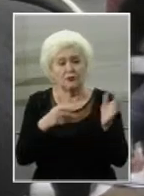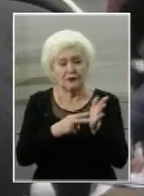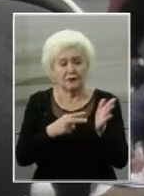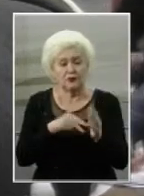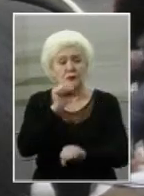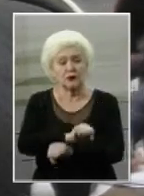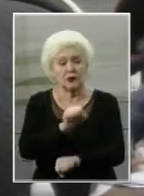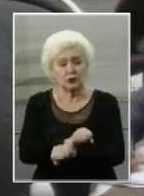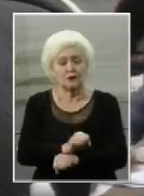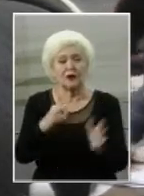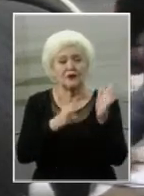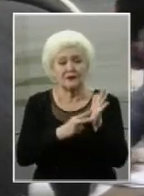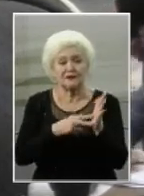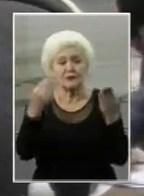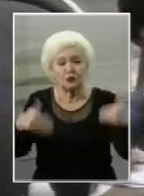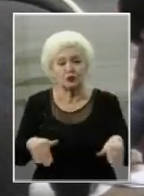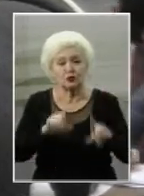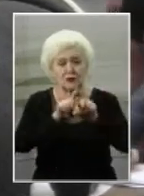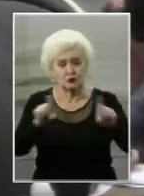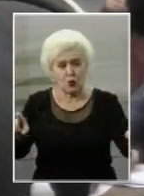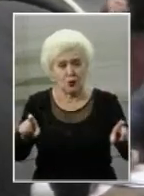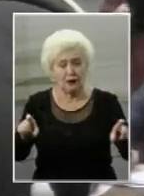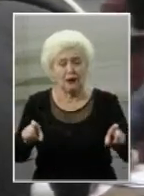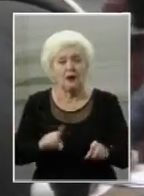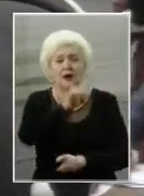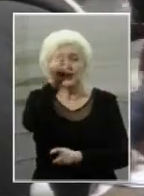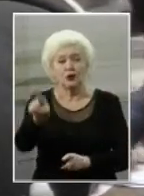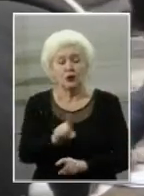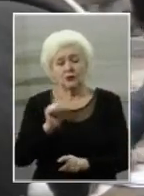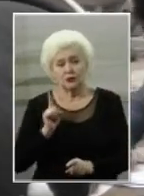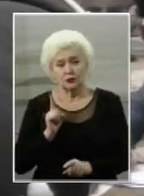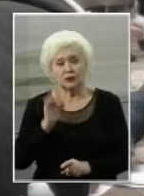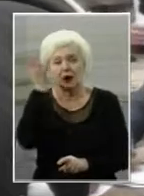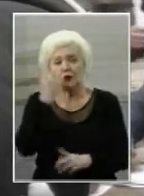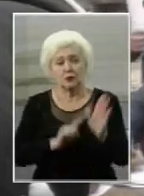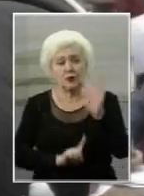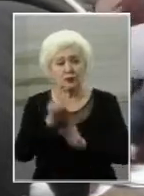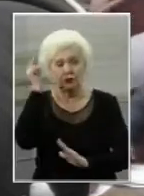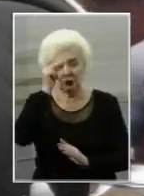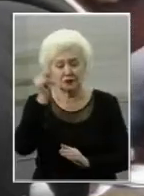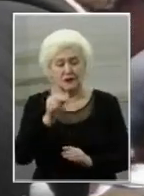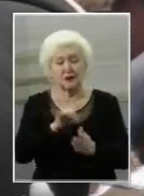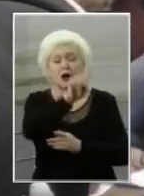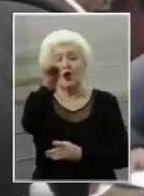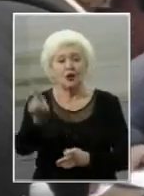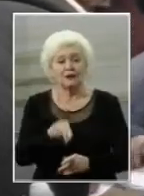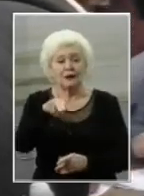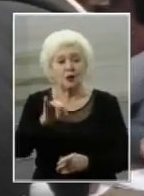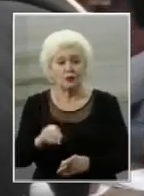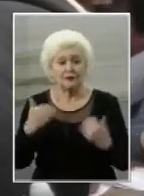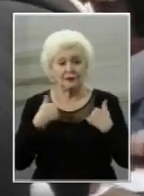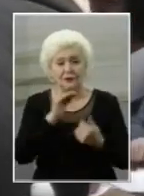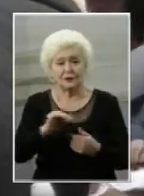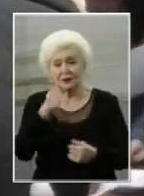на зупинку? О 7 він вже в школі. І годину чекає, коли почнуться уроки. Тобто в годину пік наші діти